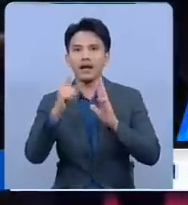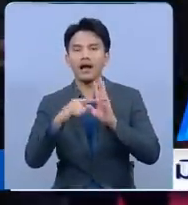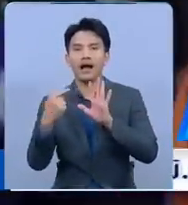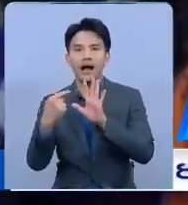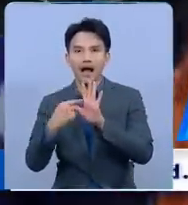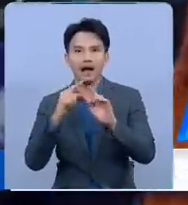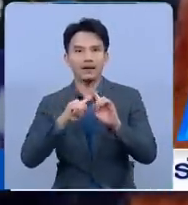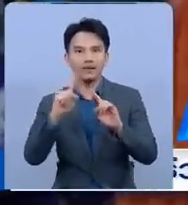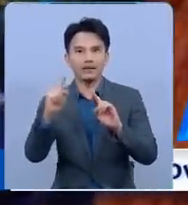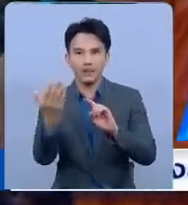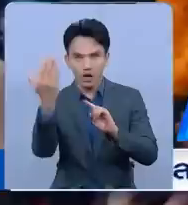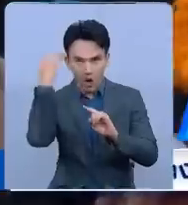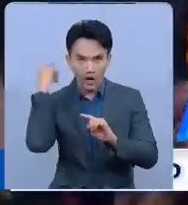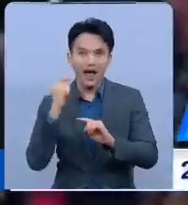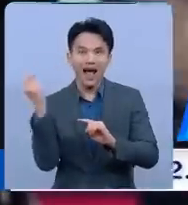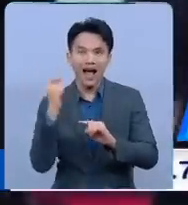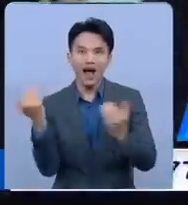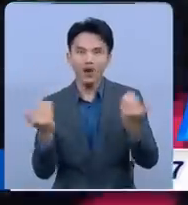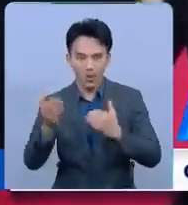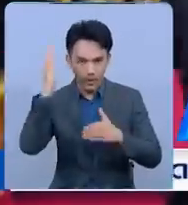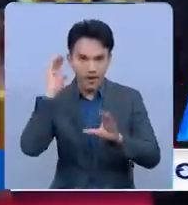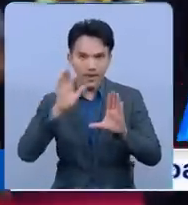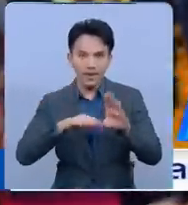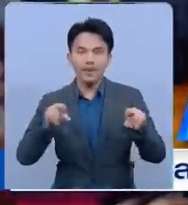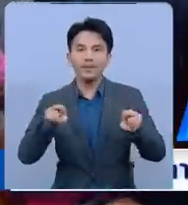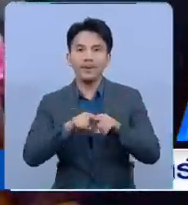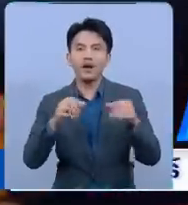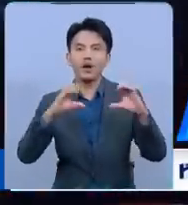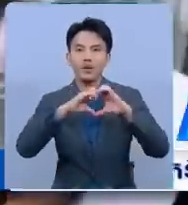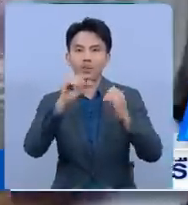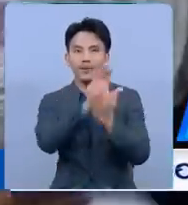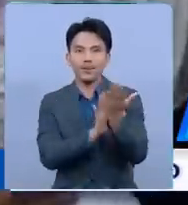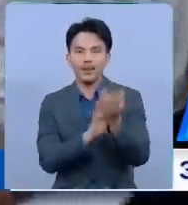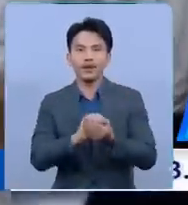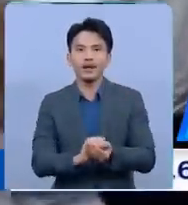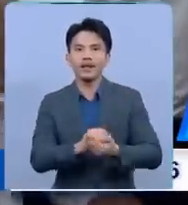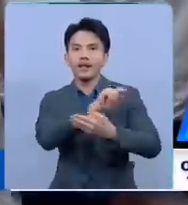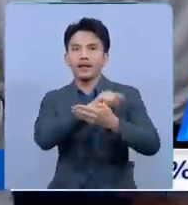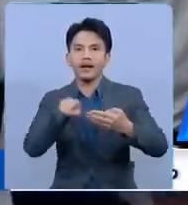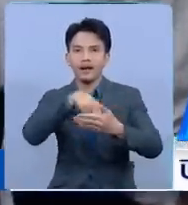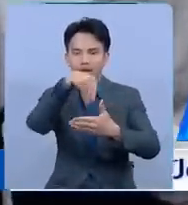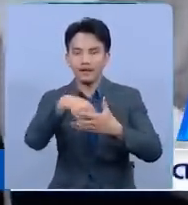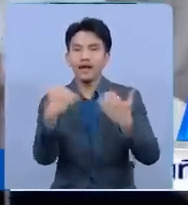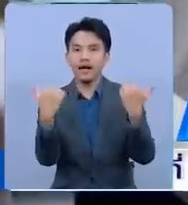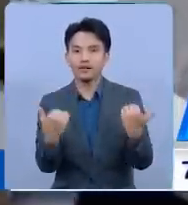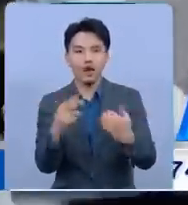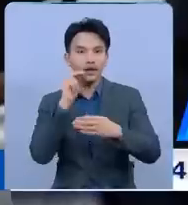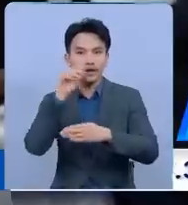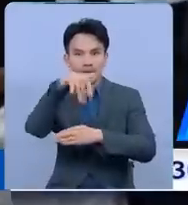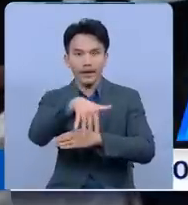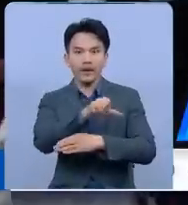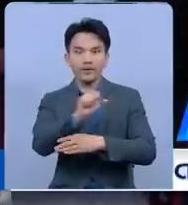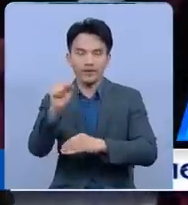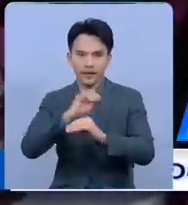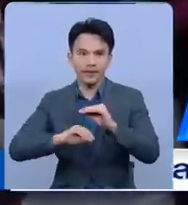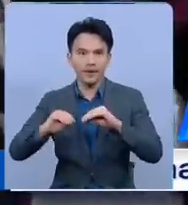มป์เก่าผู้เป็นอาที่หอบลูกชายไปลงสมัครในนามพรรคภูมิใจไทยแม้การเลือกตั้งคราวนี้นะคะชาวนครนายกจะได้ส.ส.เพิ่ม